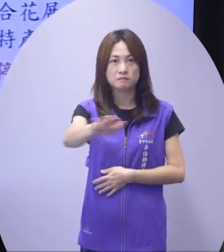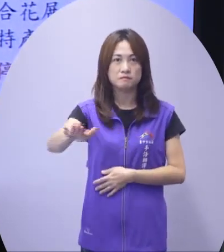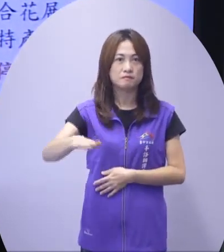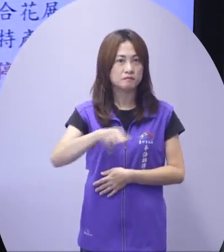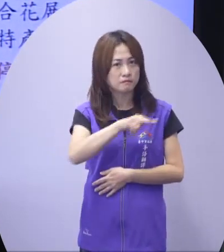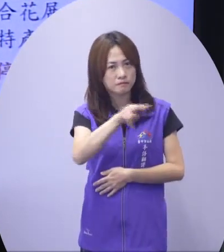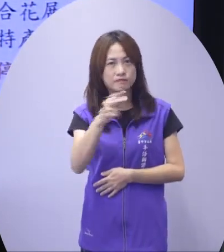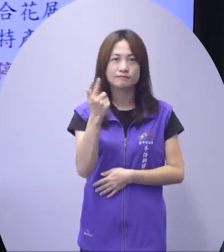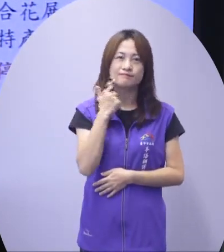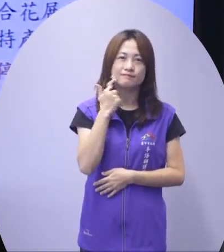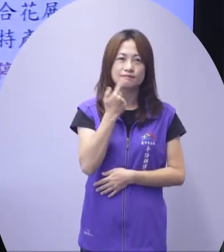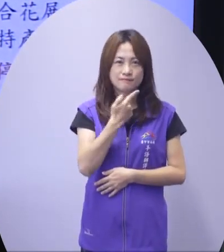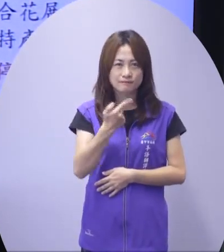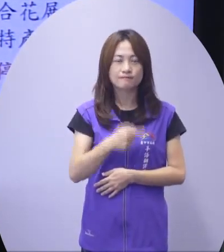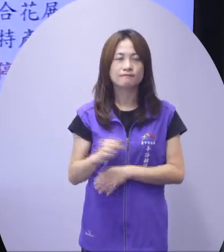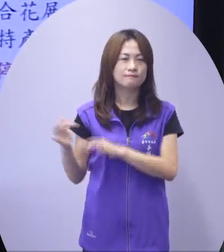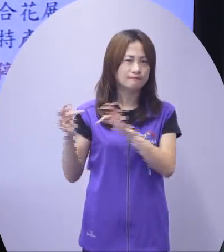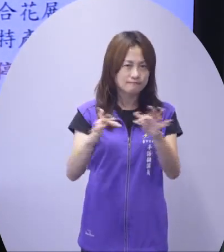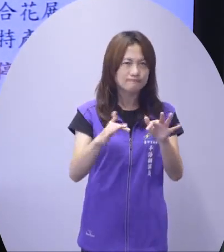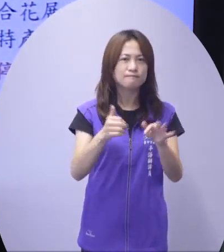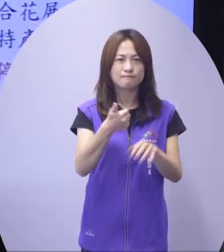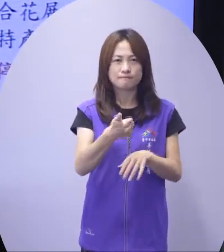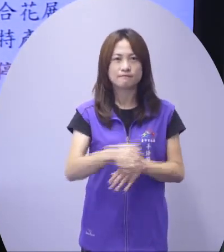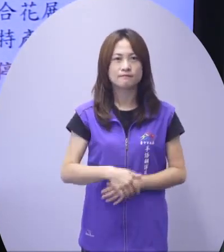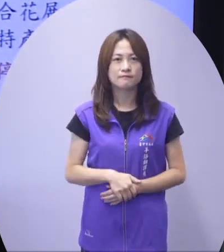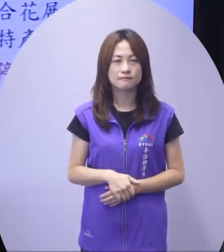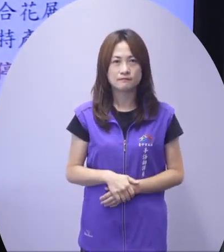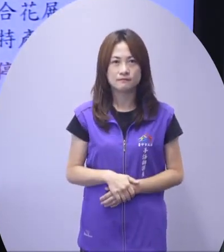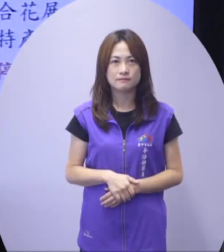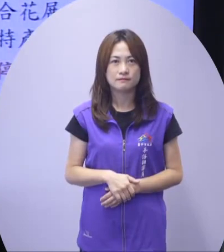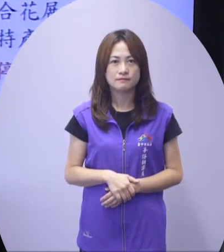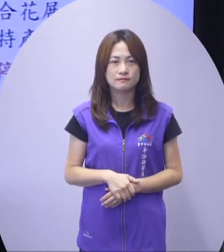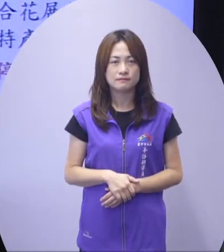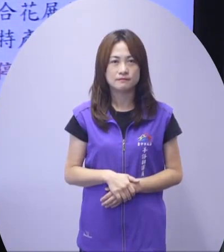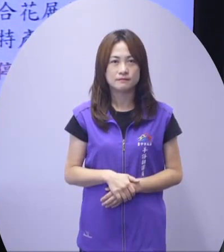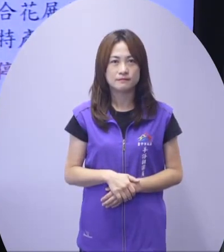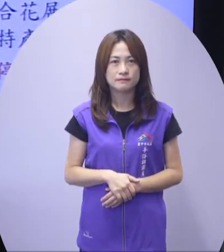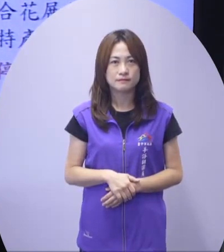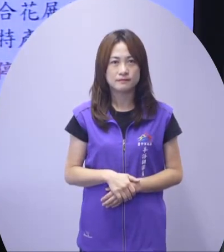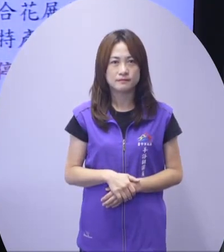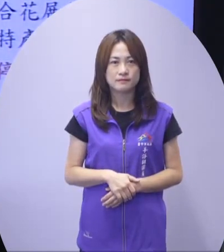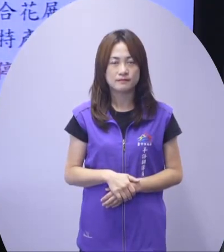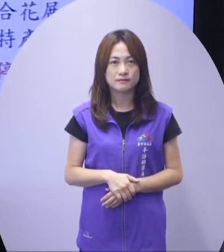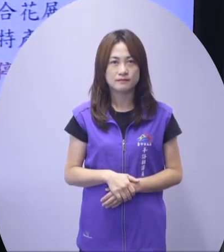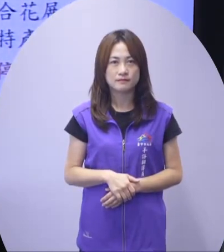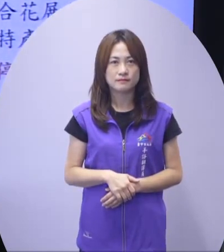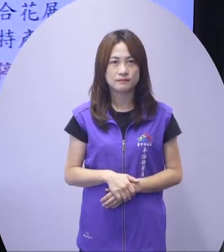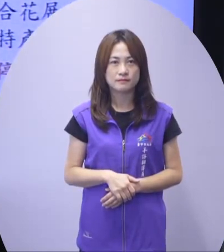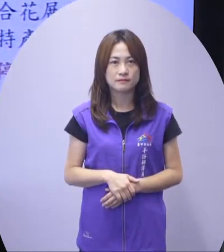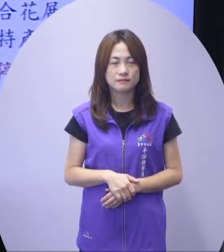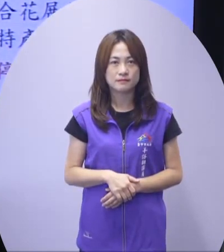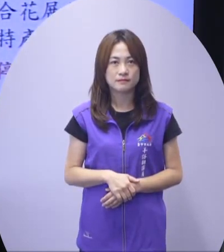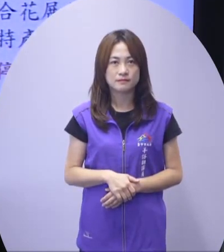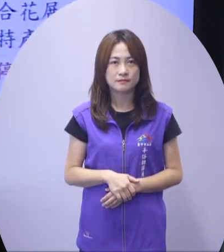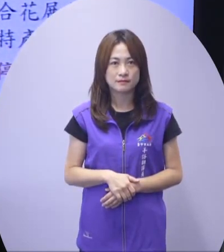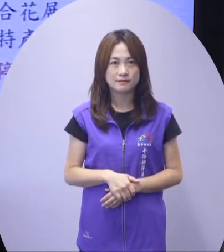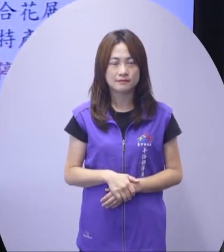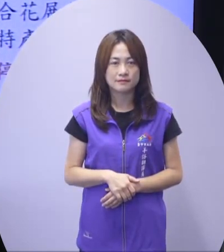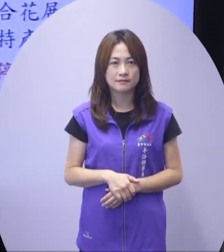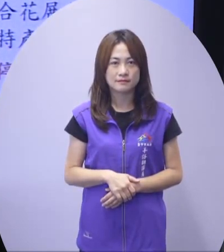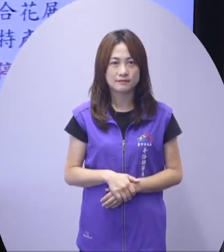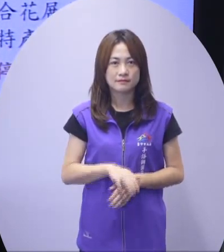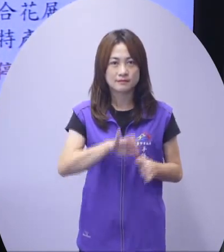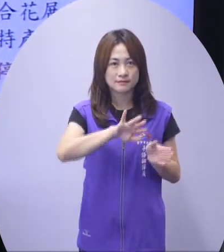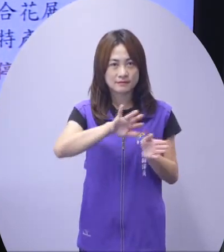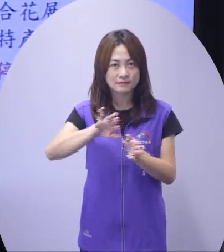常值得哦，大家来参观来观赏哦。那相关的花海活